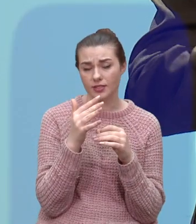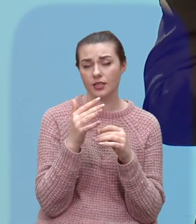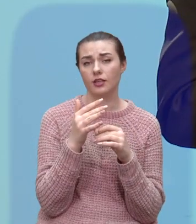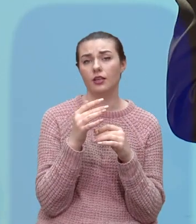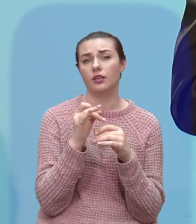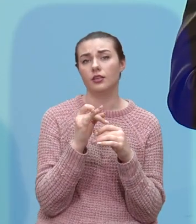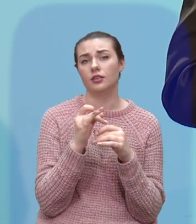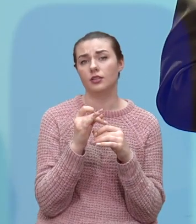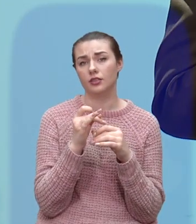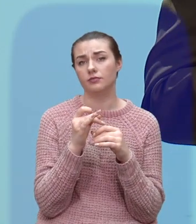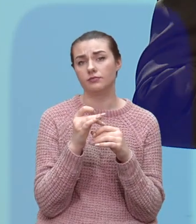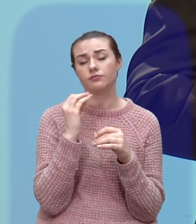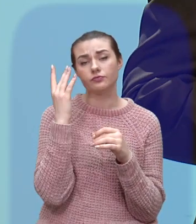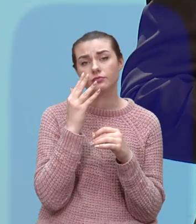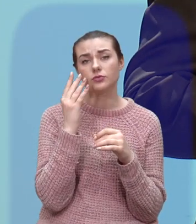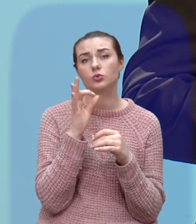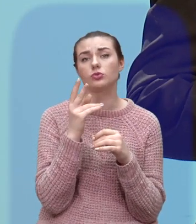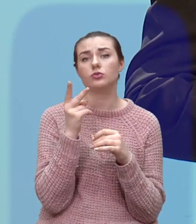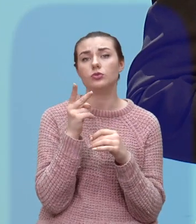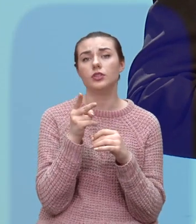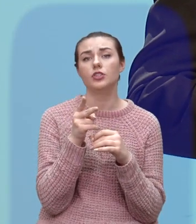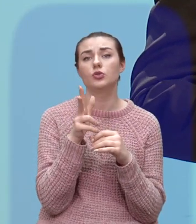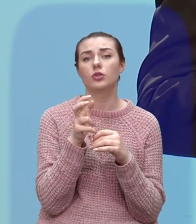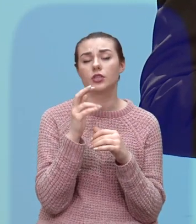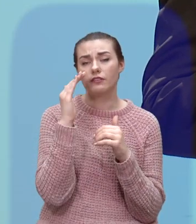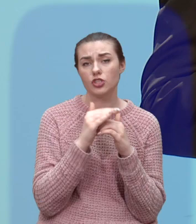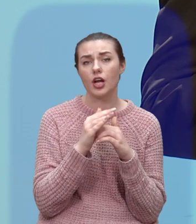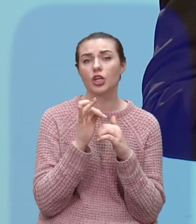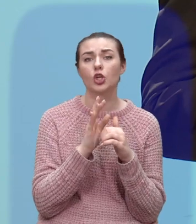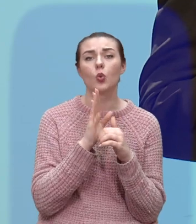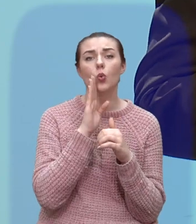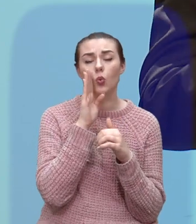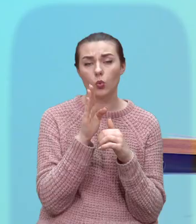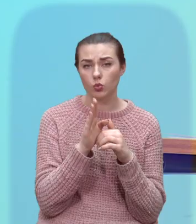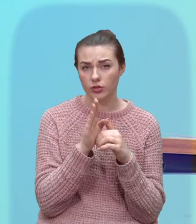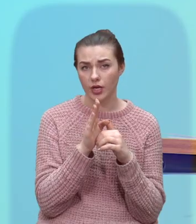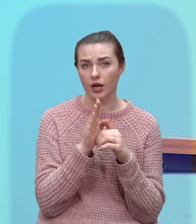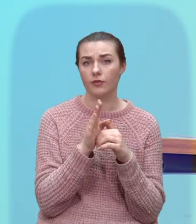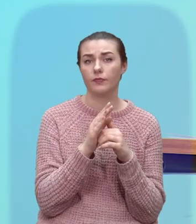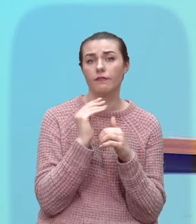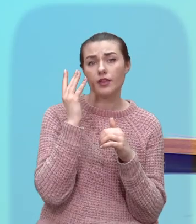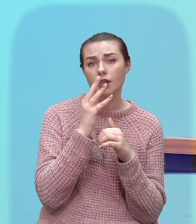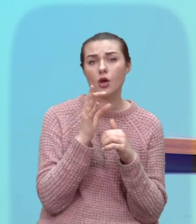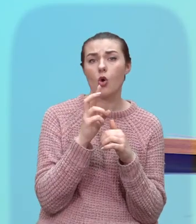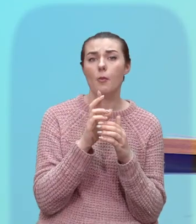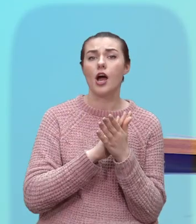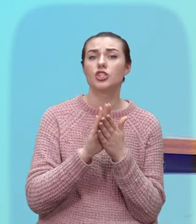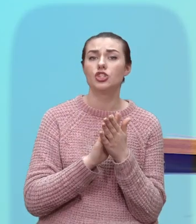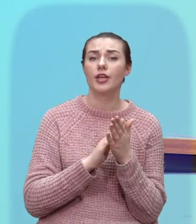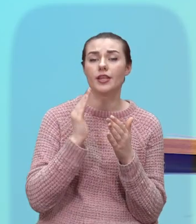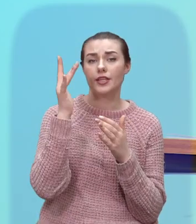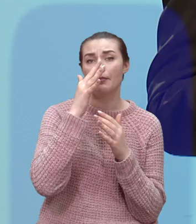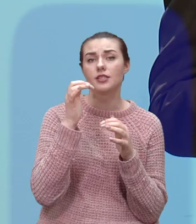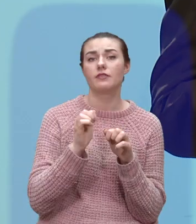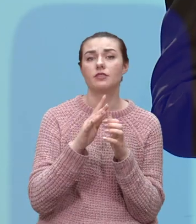суда и видения о 2300 вечерах и utter видение об очищении